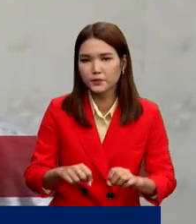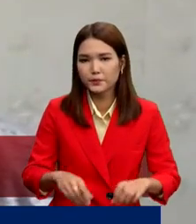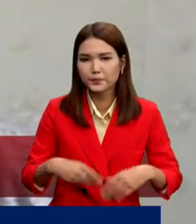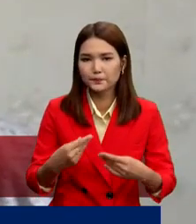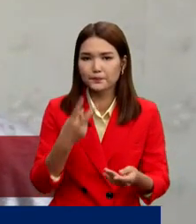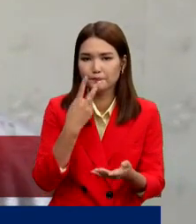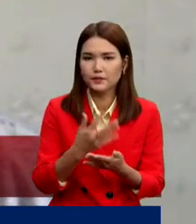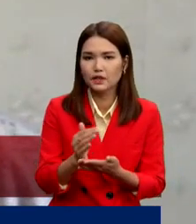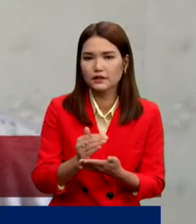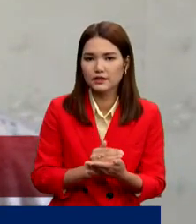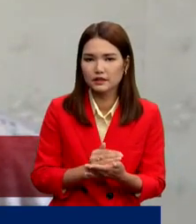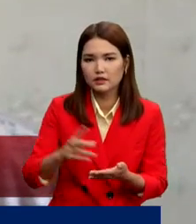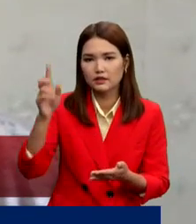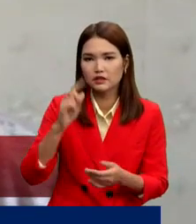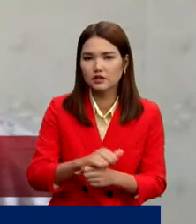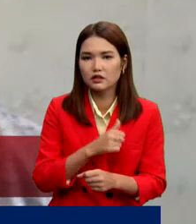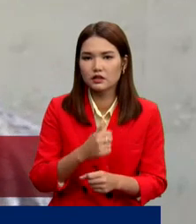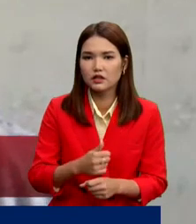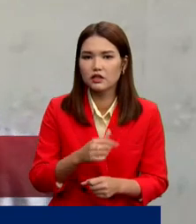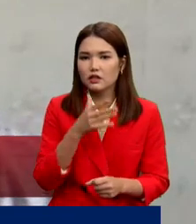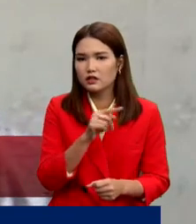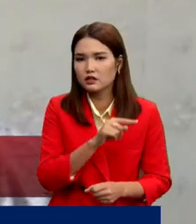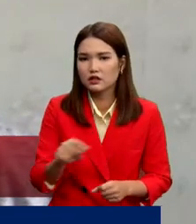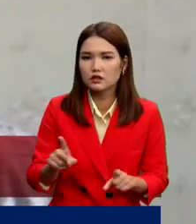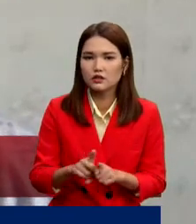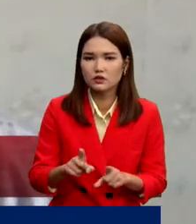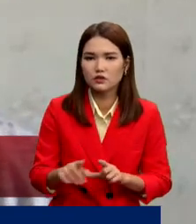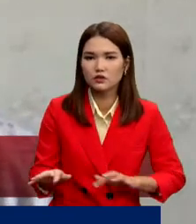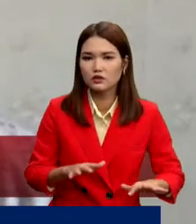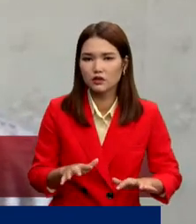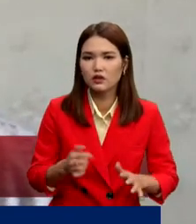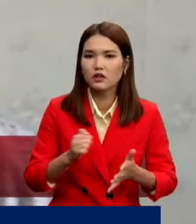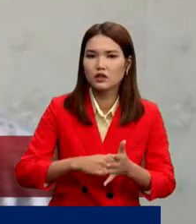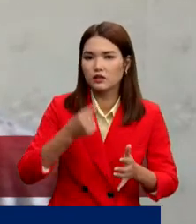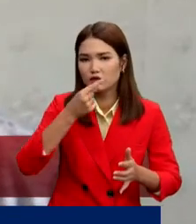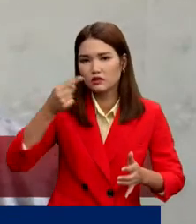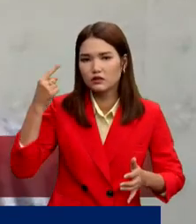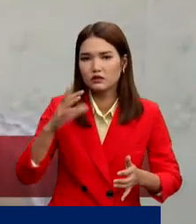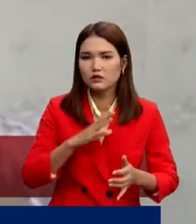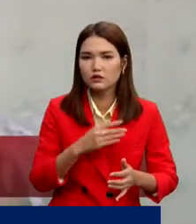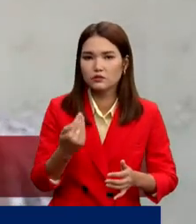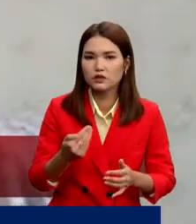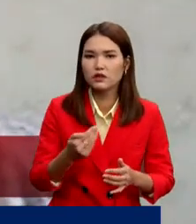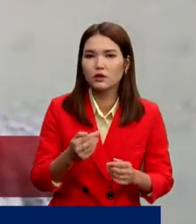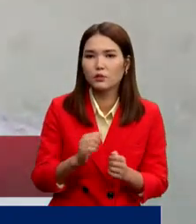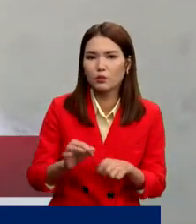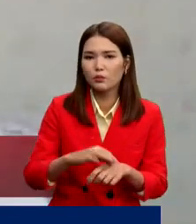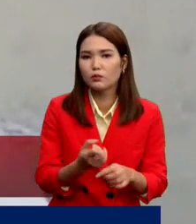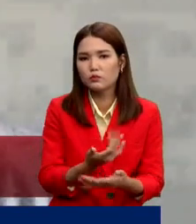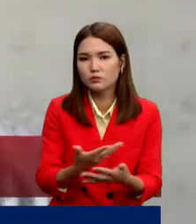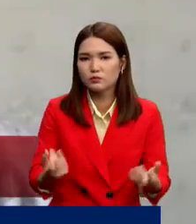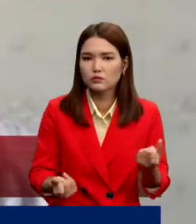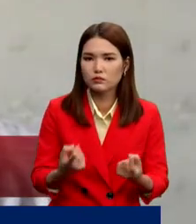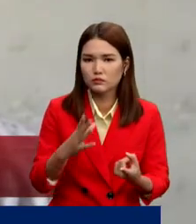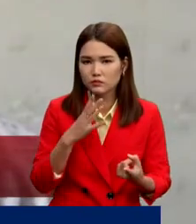алмайды екенсіз. Бір рюмка арақ ішсеңіз, өте алмайды екенсіз. Ұйқыңыз бұзылса, өте алмайды. Мен шын айтып тұрмын, мен ойлап